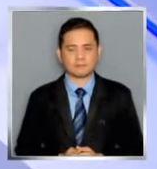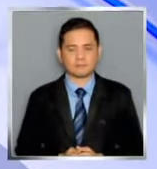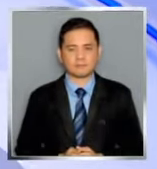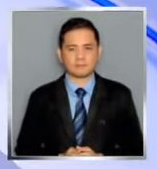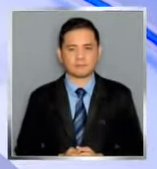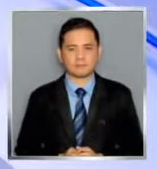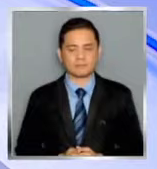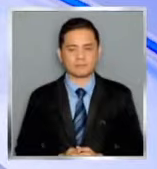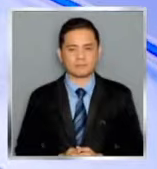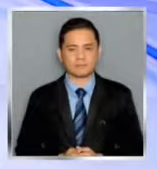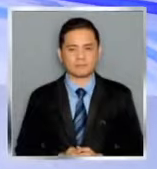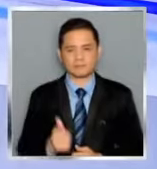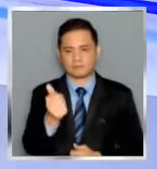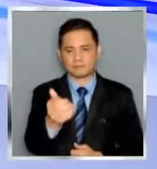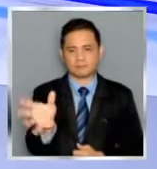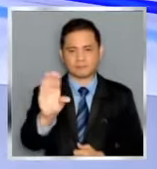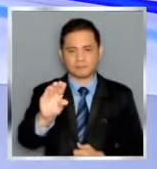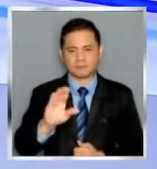Magandang hapon po!